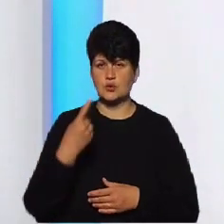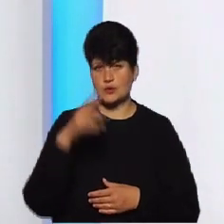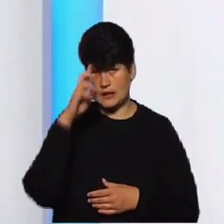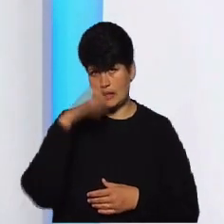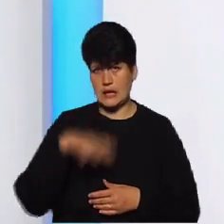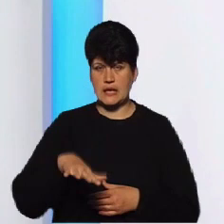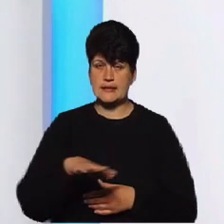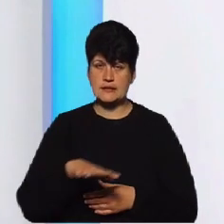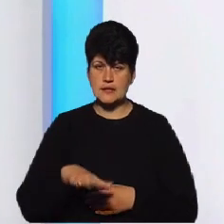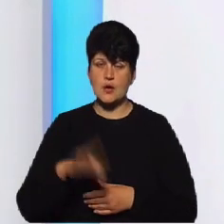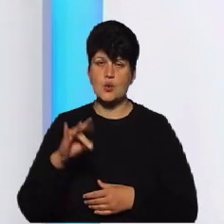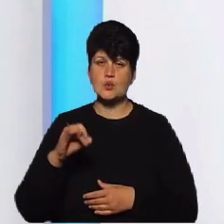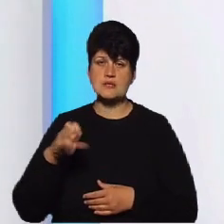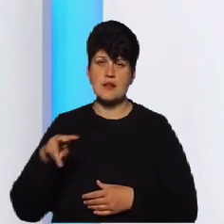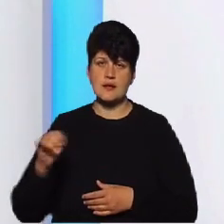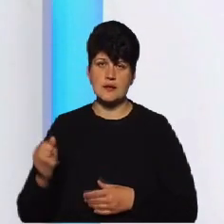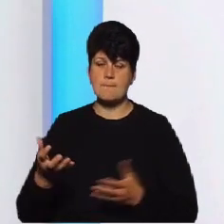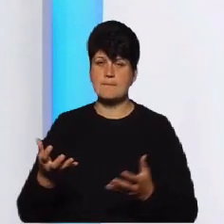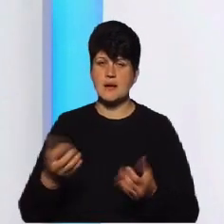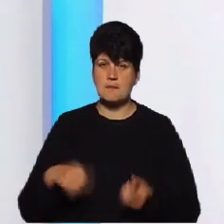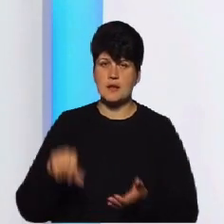Руслана приймала участь в стрибках у висоту,